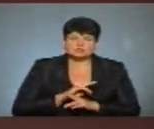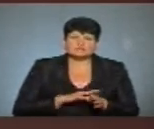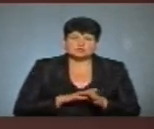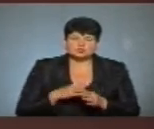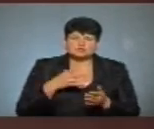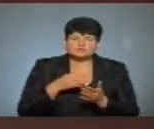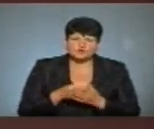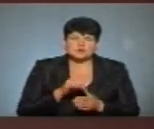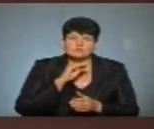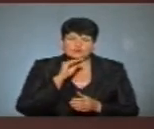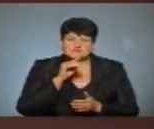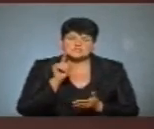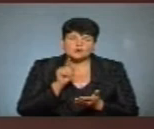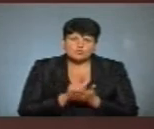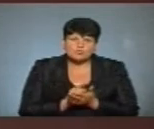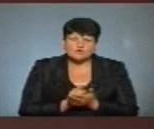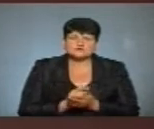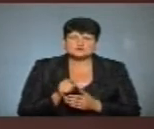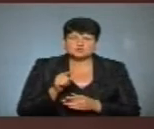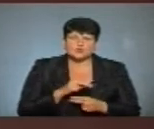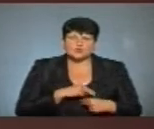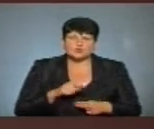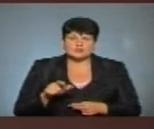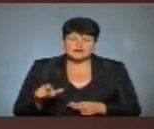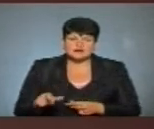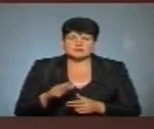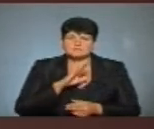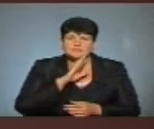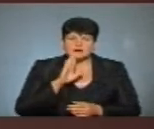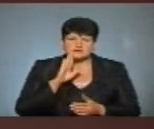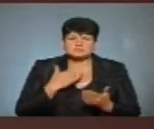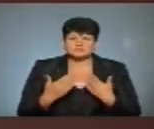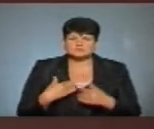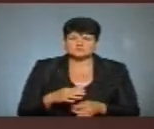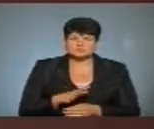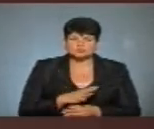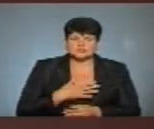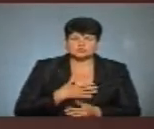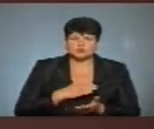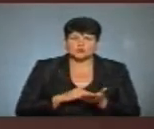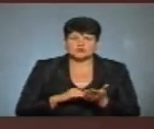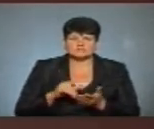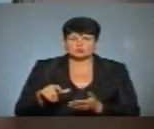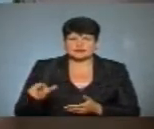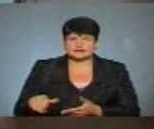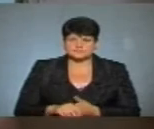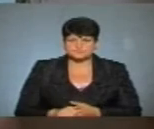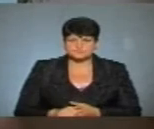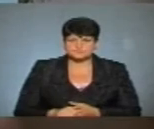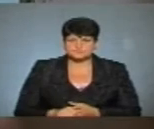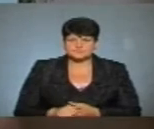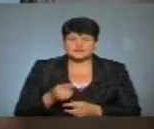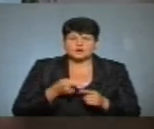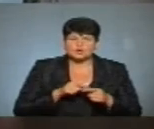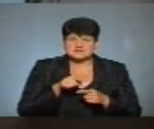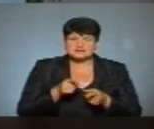свої професійні обов'язки, із його колегами та матір'ю поспілкувалися наші кореспонденти. Оце